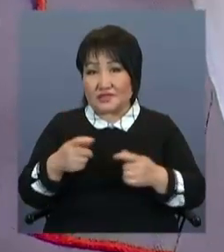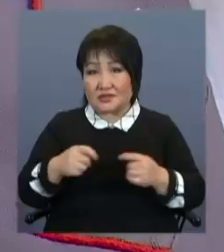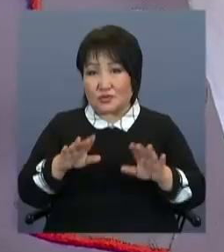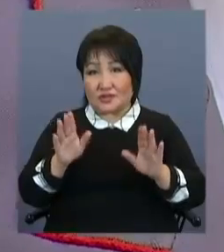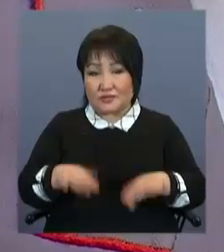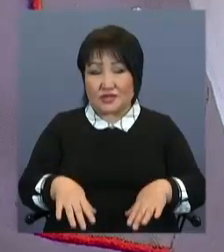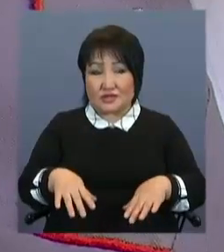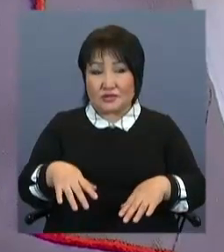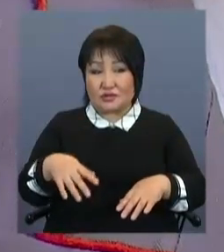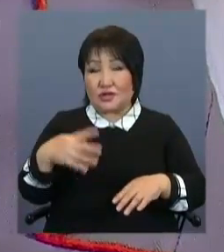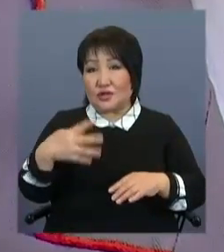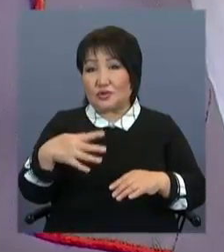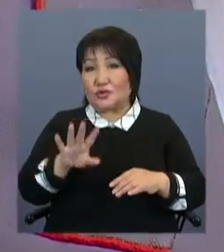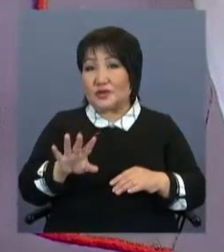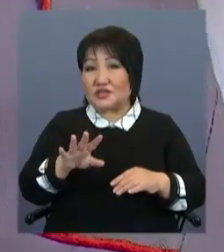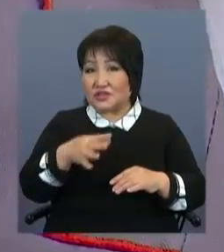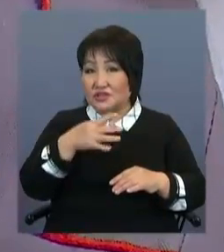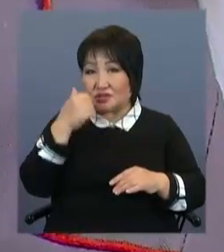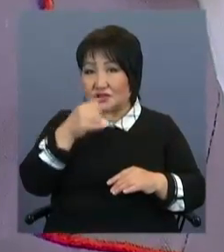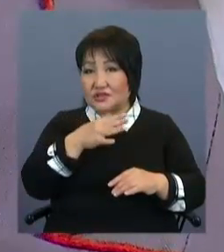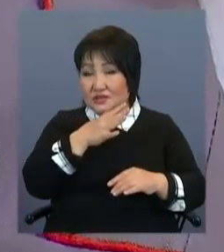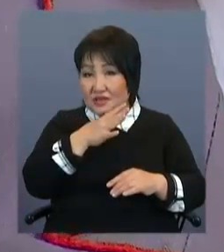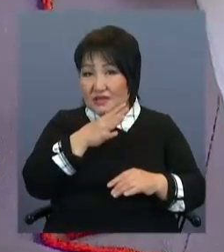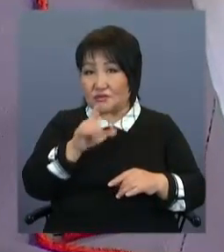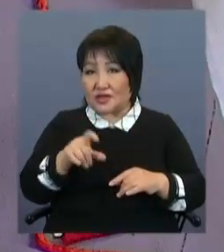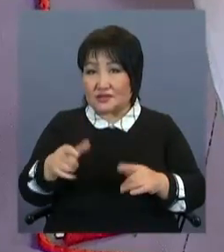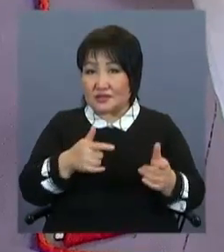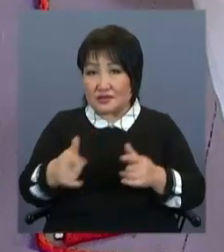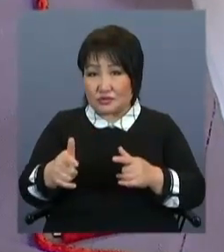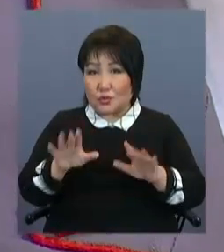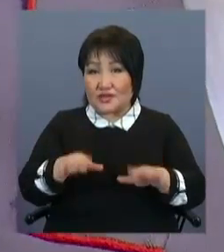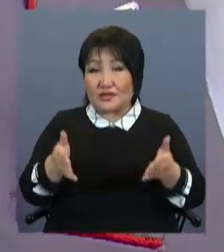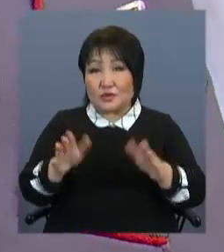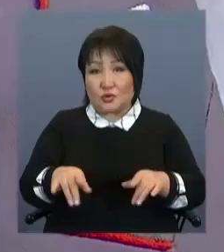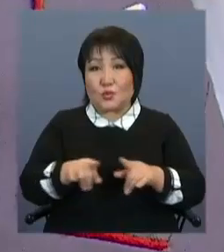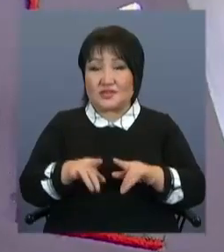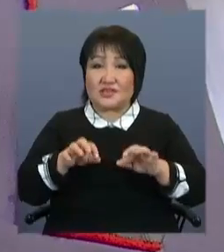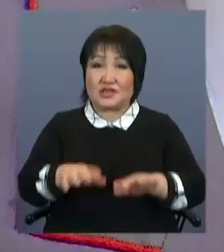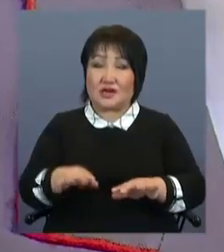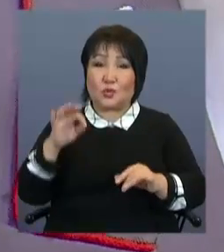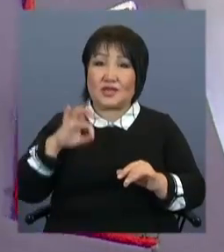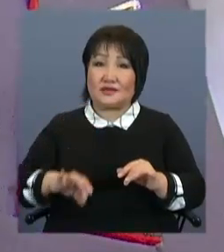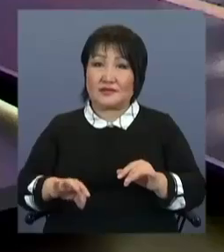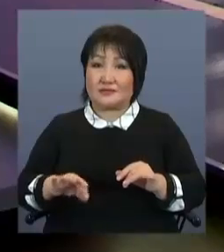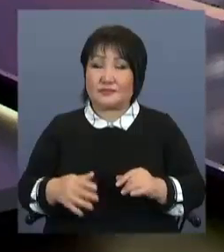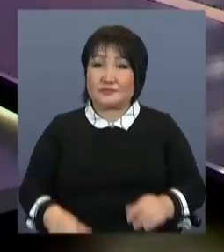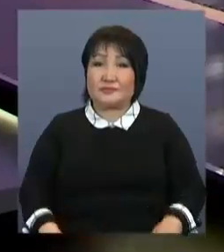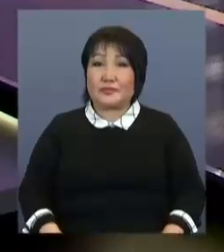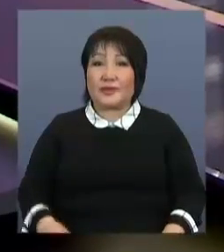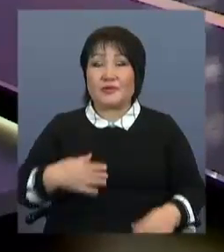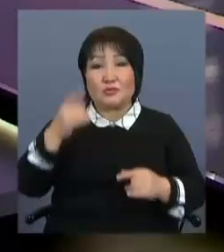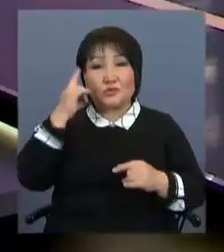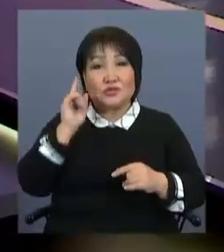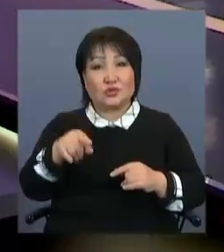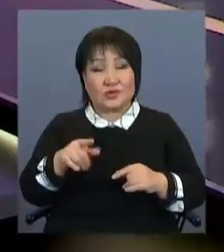4-5 жылда өзіміздің кадрлар дайындау үшін, оларды орнында қалдыру үшін осындай шара қолданды. Менің ойымша сол саясат